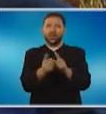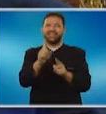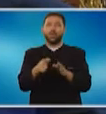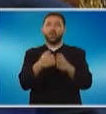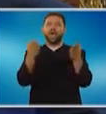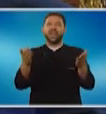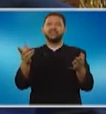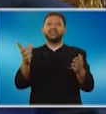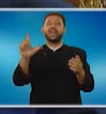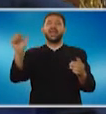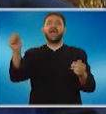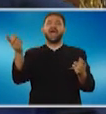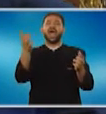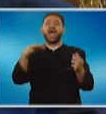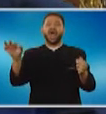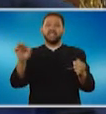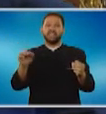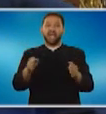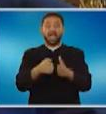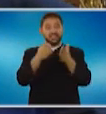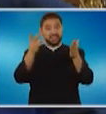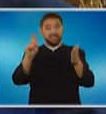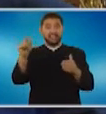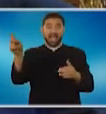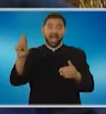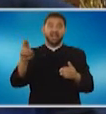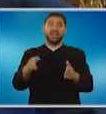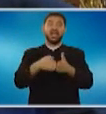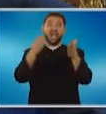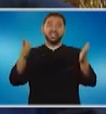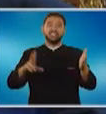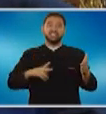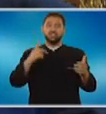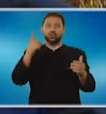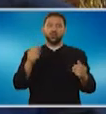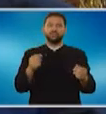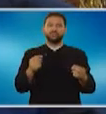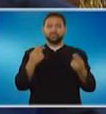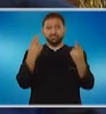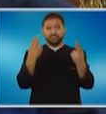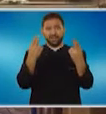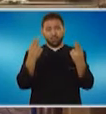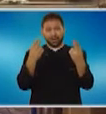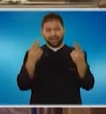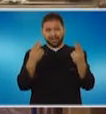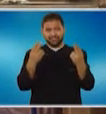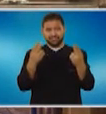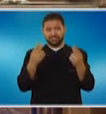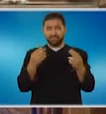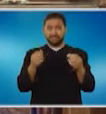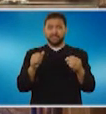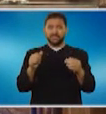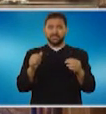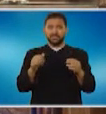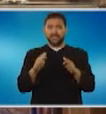la un volum la altul. Însă cărțile pe undeva prezintă o realitate ideală. Asocierea